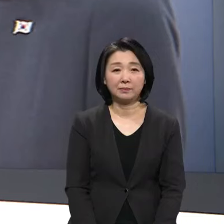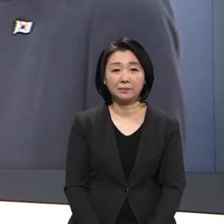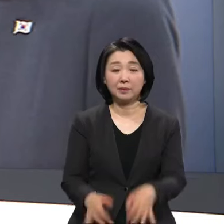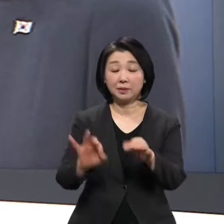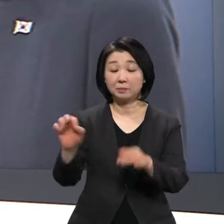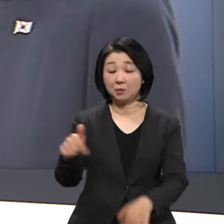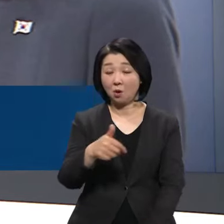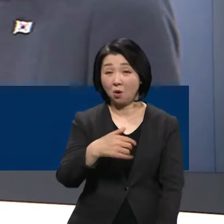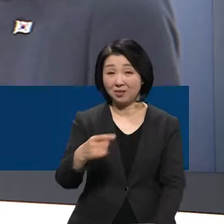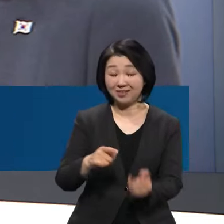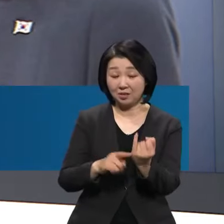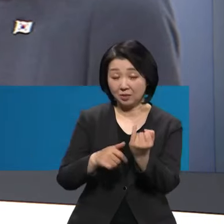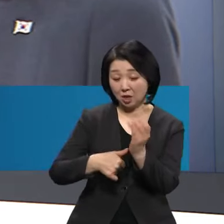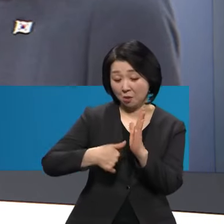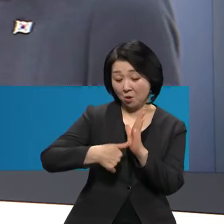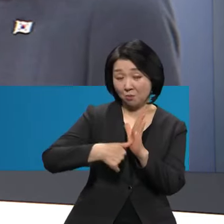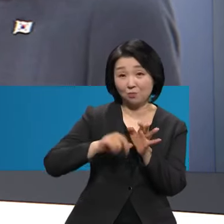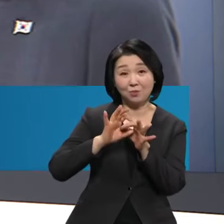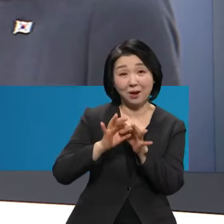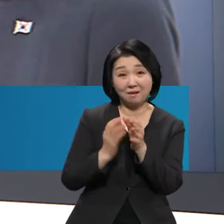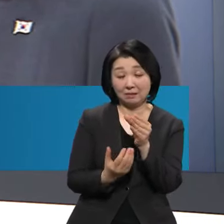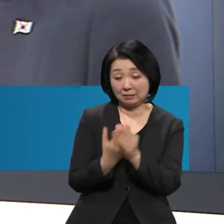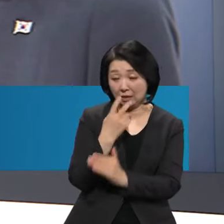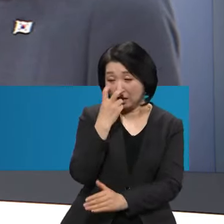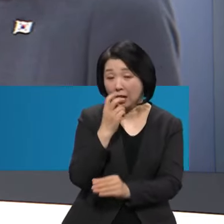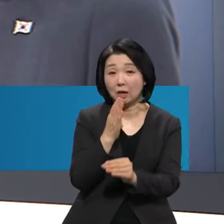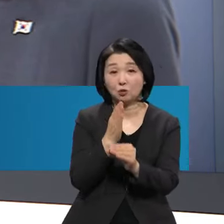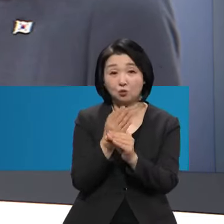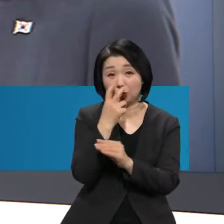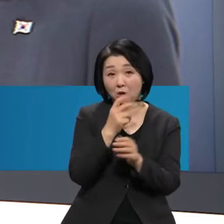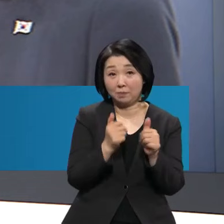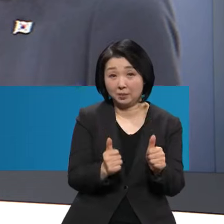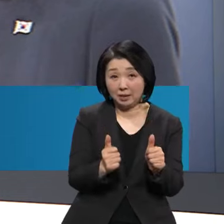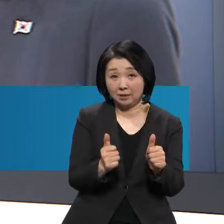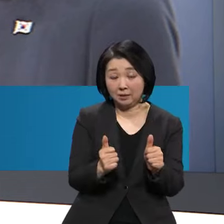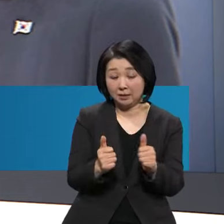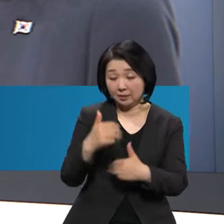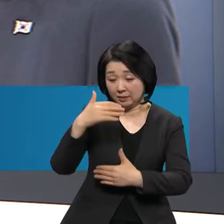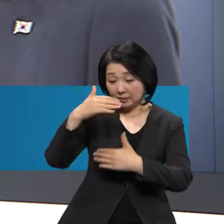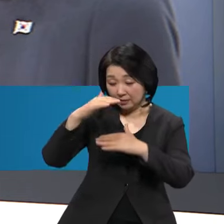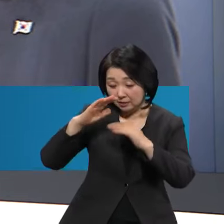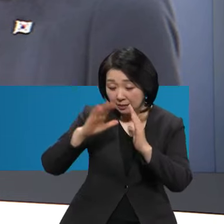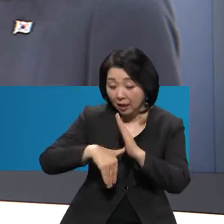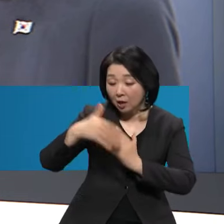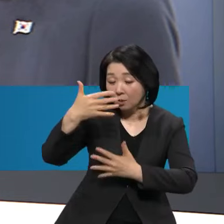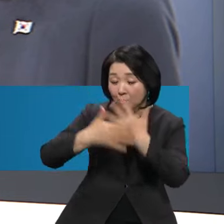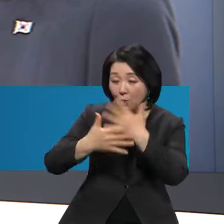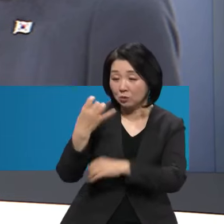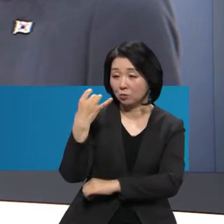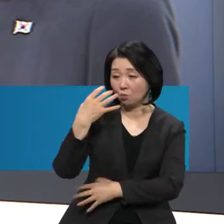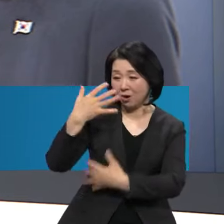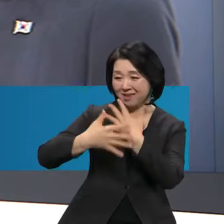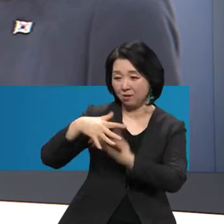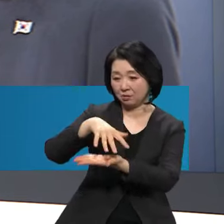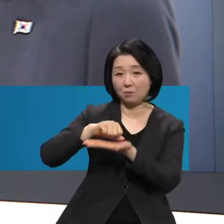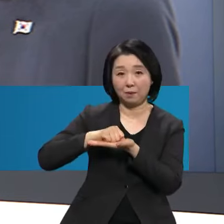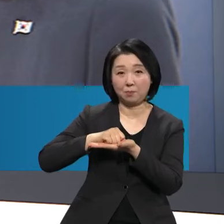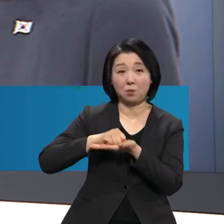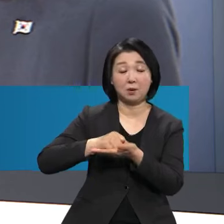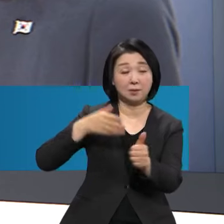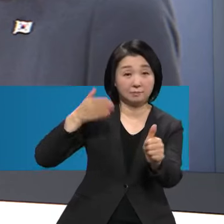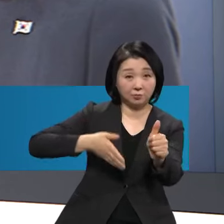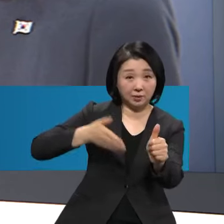김건희 여사의 명품백 수수 의혹을 수사하고 있는 검찰을 당시 모습이 담긴 영상에 원본 확보에 나선 걸로